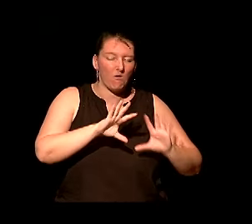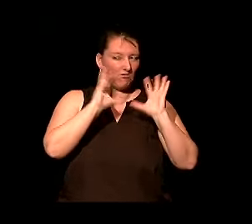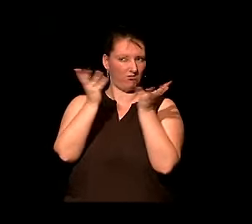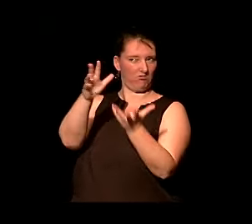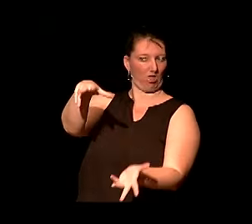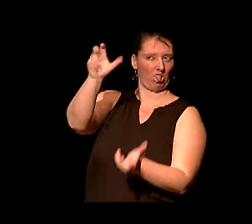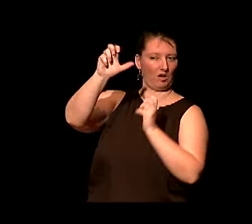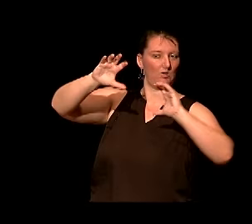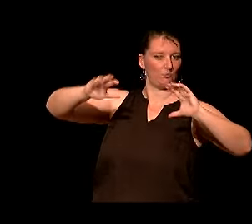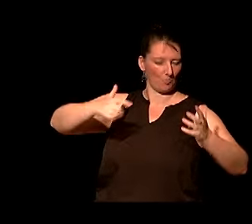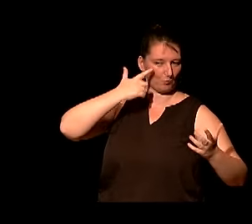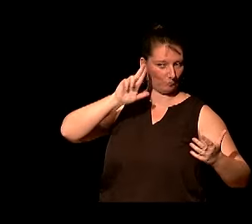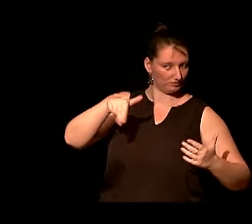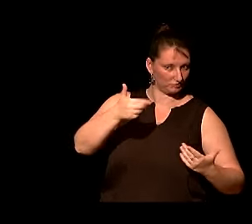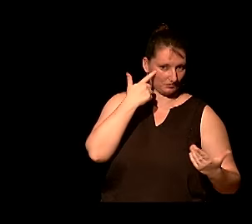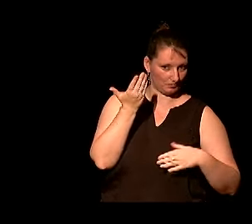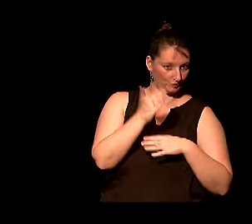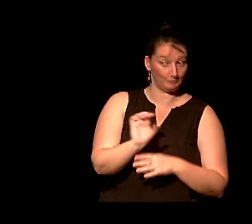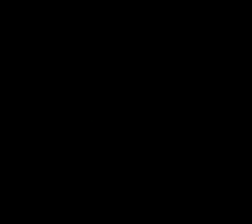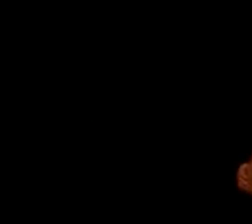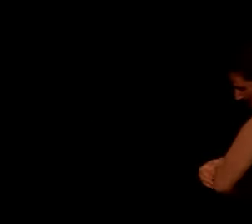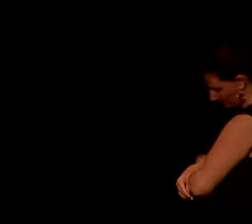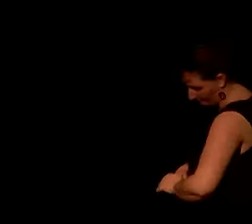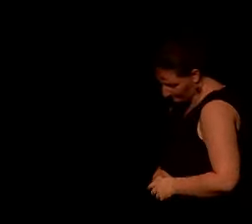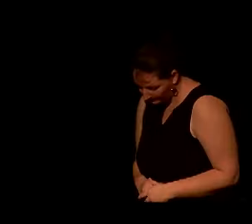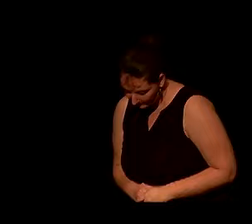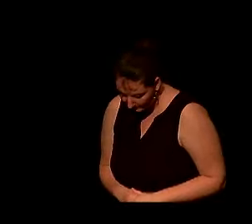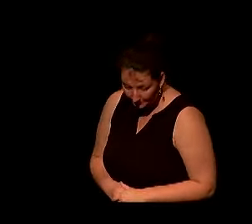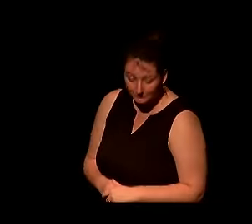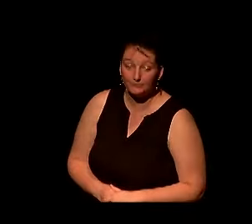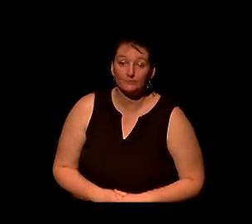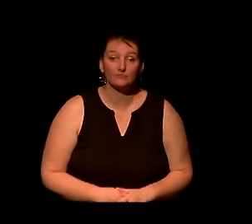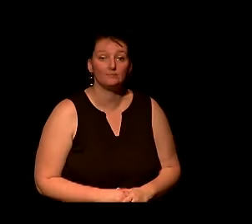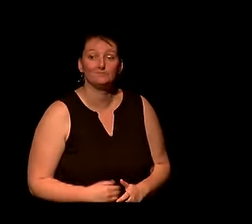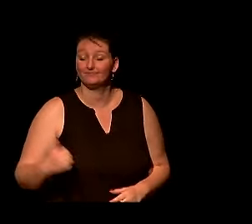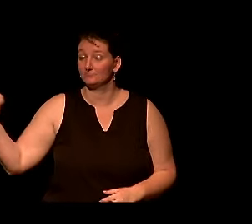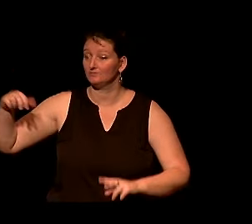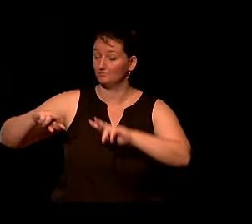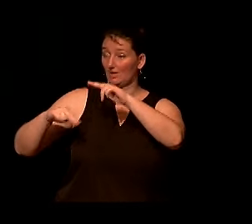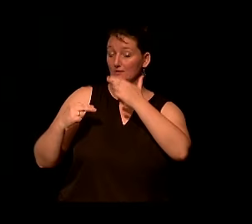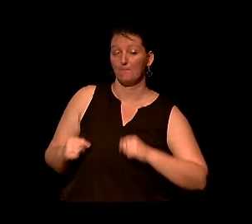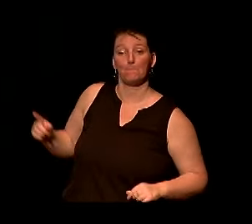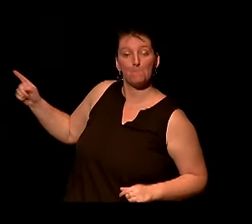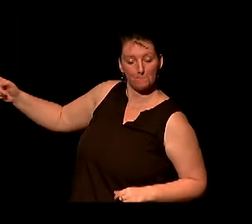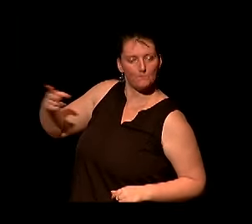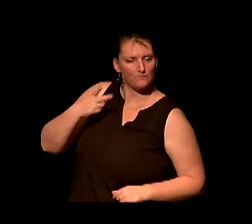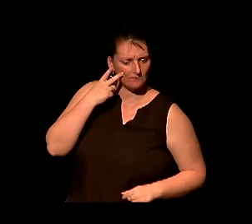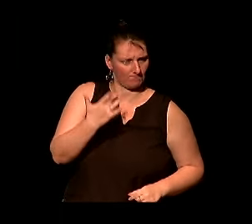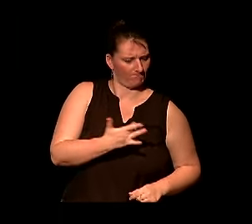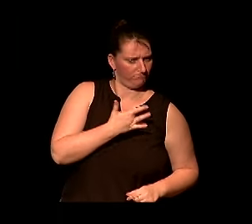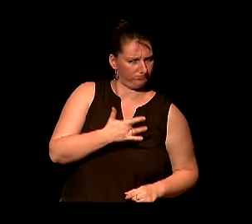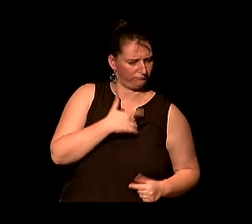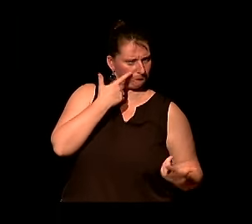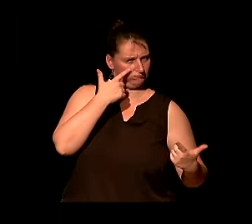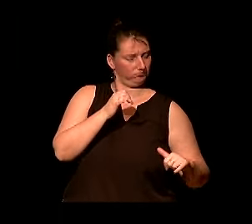pour filmer la nature. C'est donc le premier extrait. Donc dans cet extrait, ce qui est intéressant et